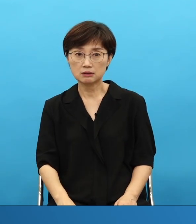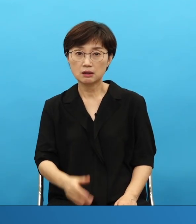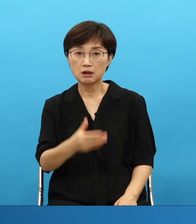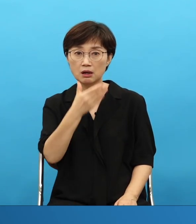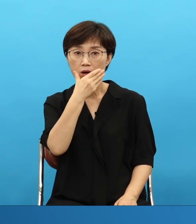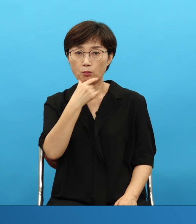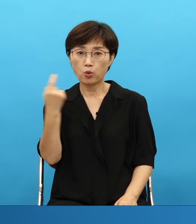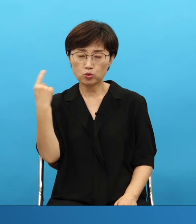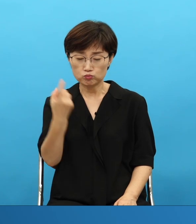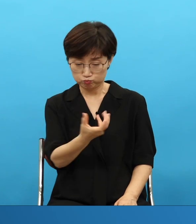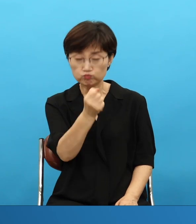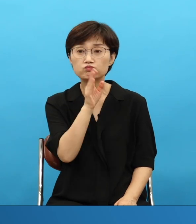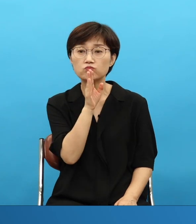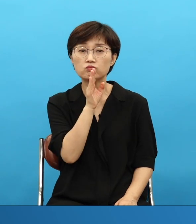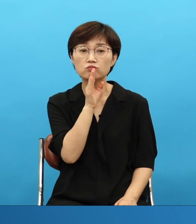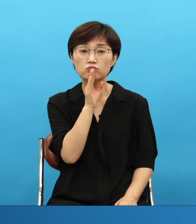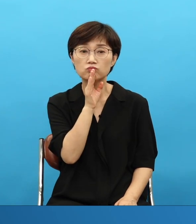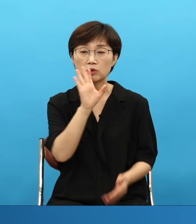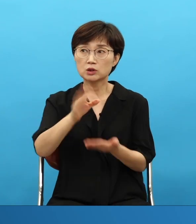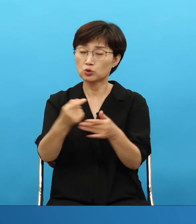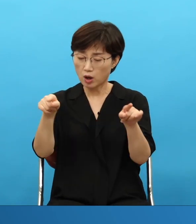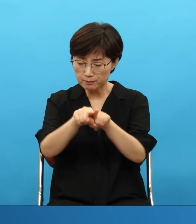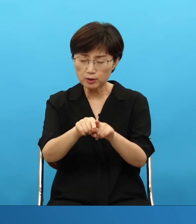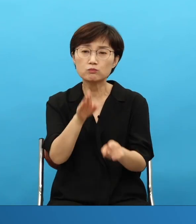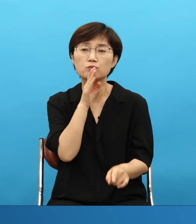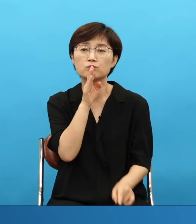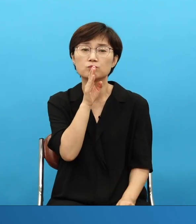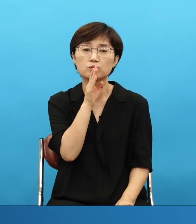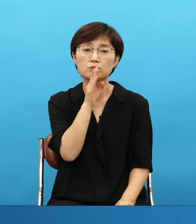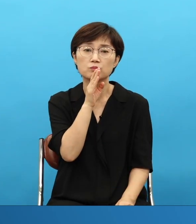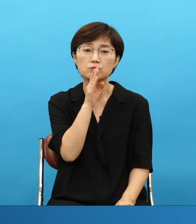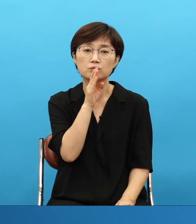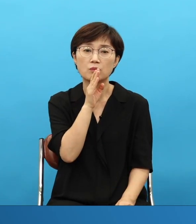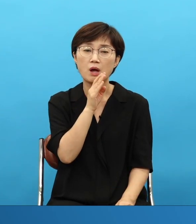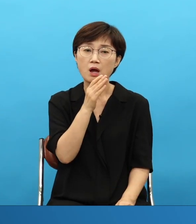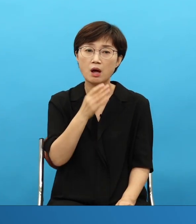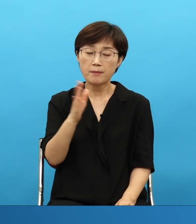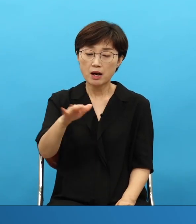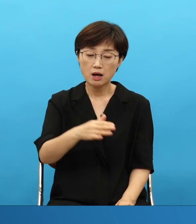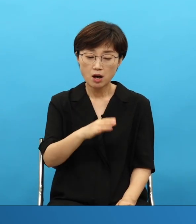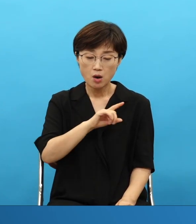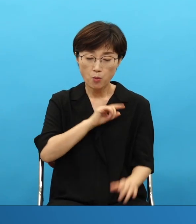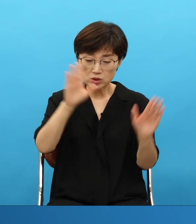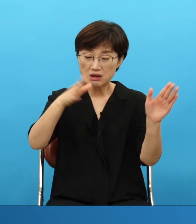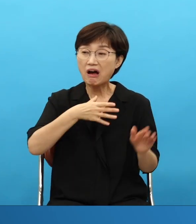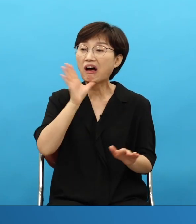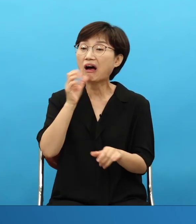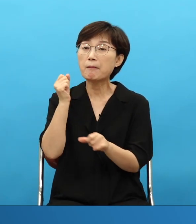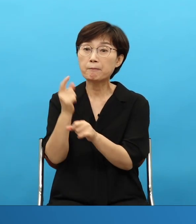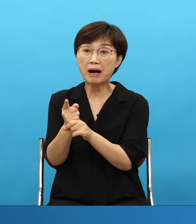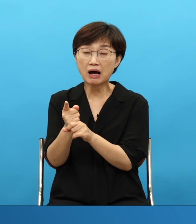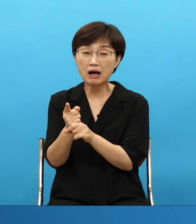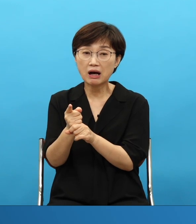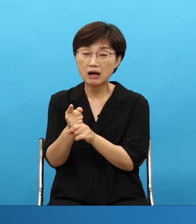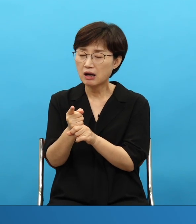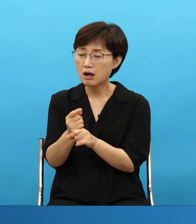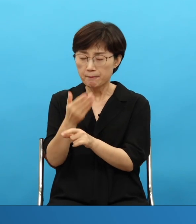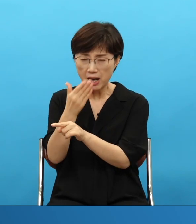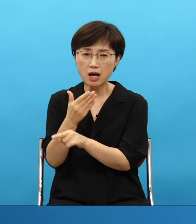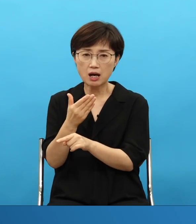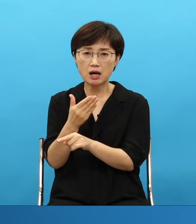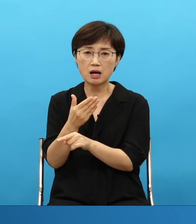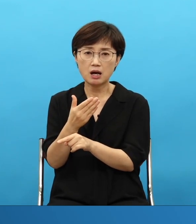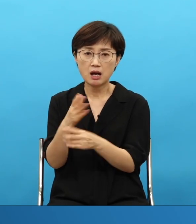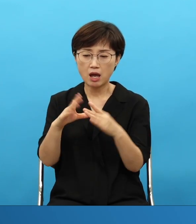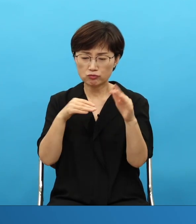겁니다. 그리스도께서 함께 우리 약속했잖아요. 할아버지 모세가 할 수가 없어요. 출애굽했잖아요. 하나님이 하셨다